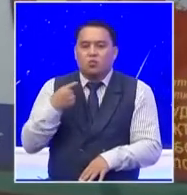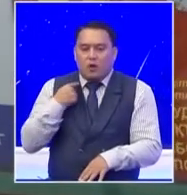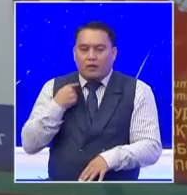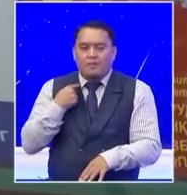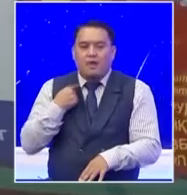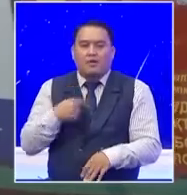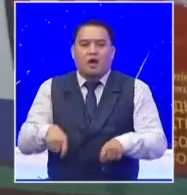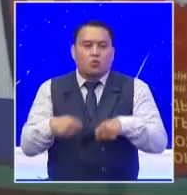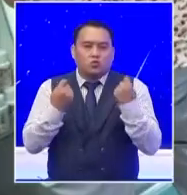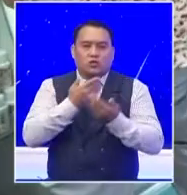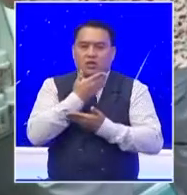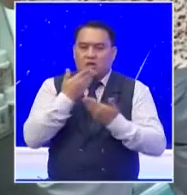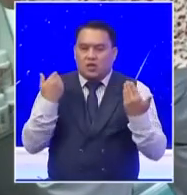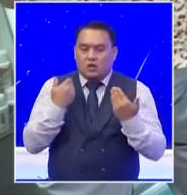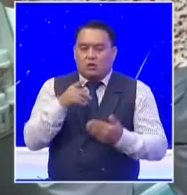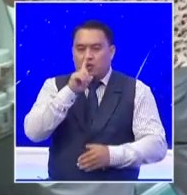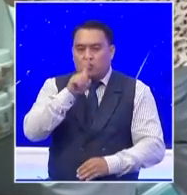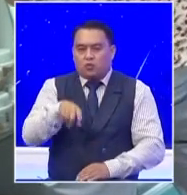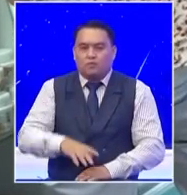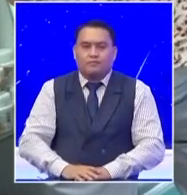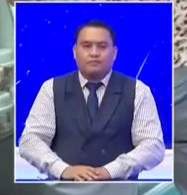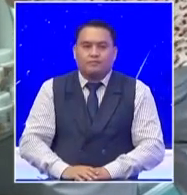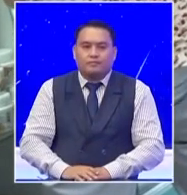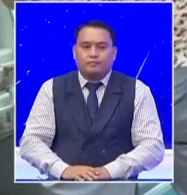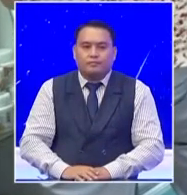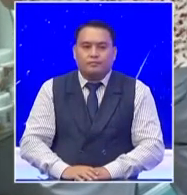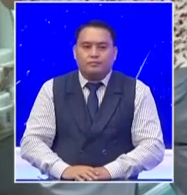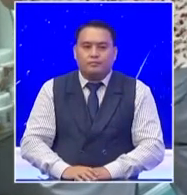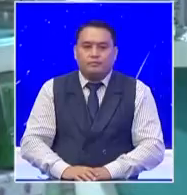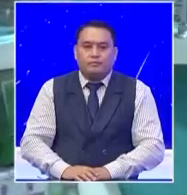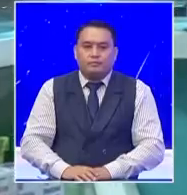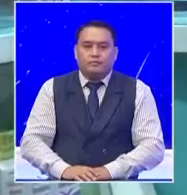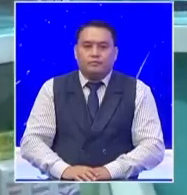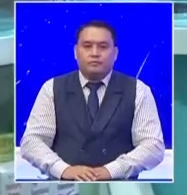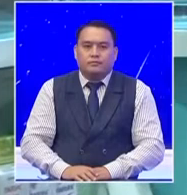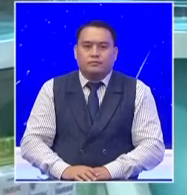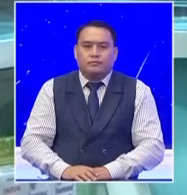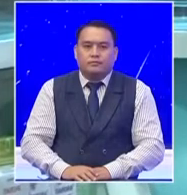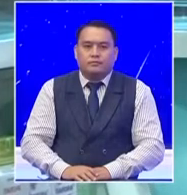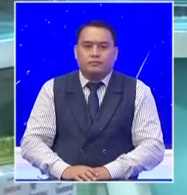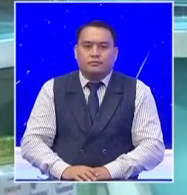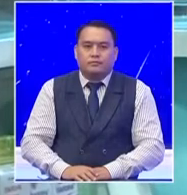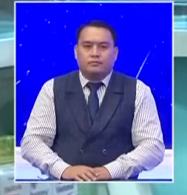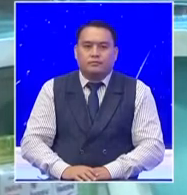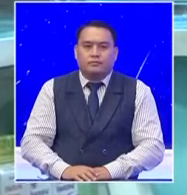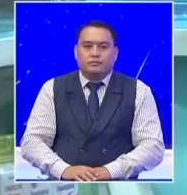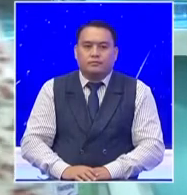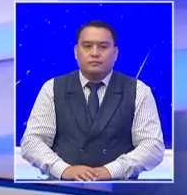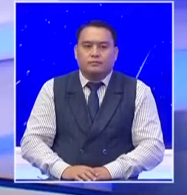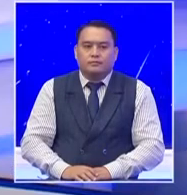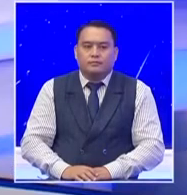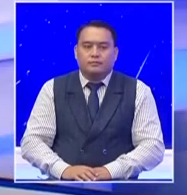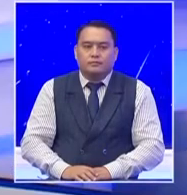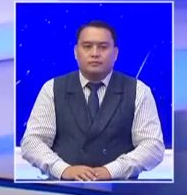отмечают, нарушений нет и надеются, что их и не будет. Евгения Присяжная, Ержан Дуйсен, телеканал ЖТСУ, Каратальский район.